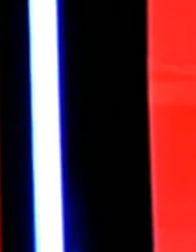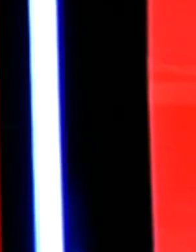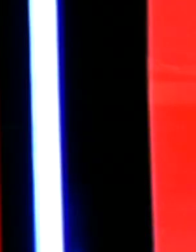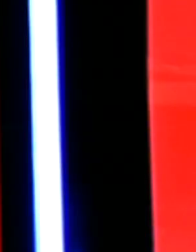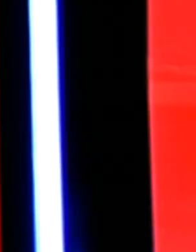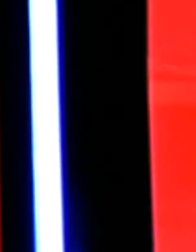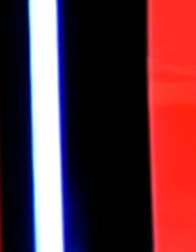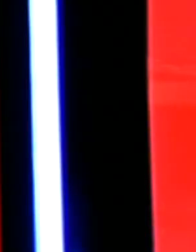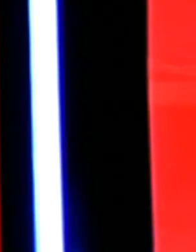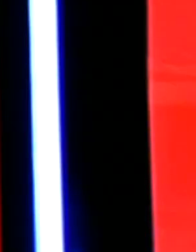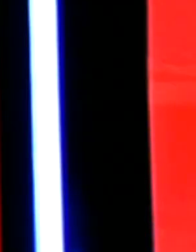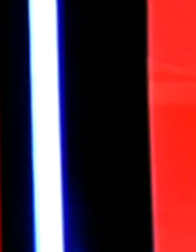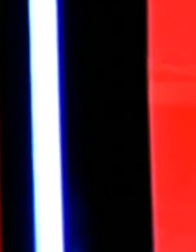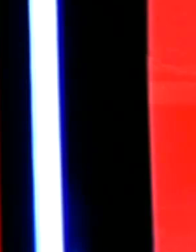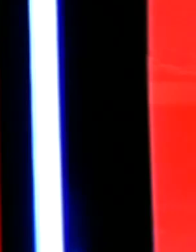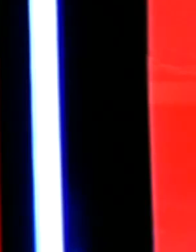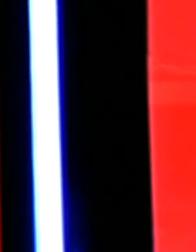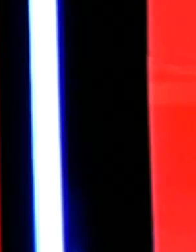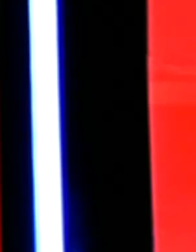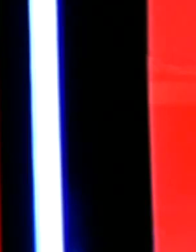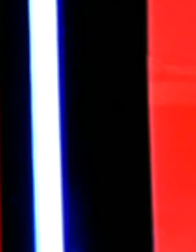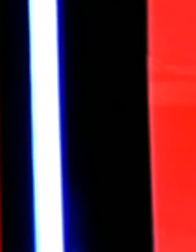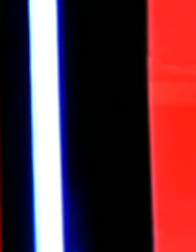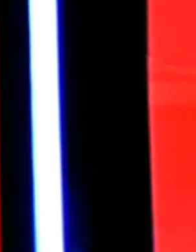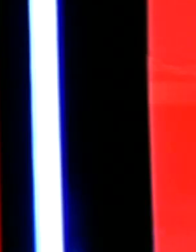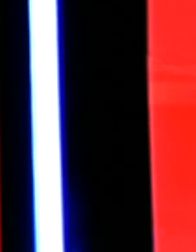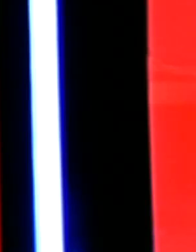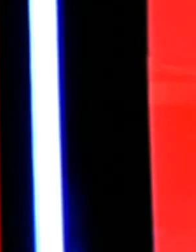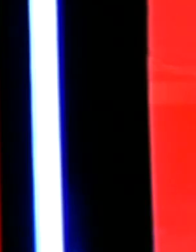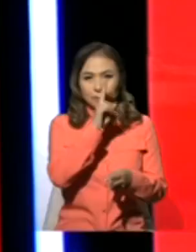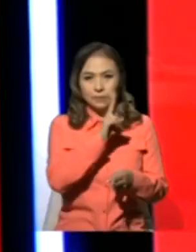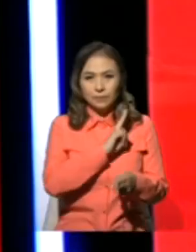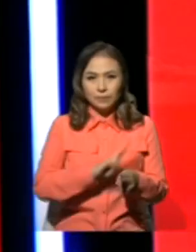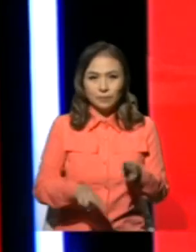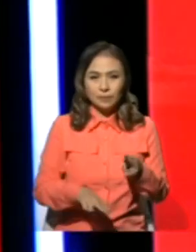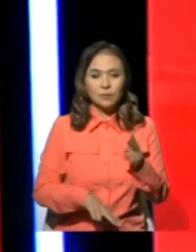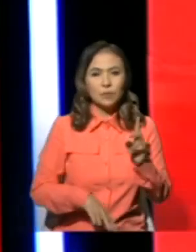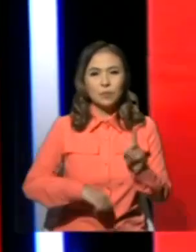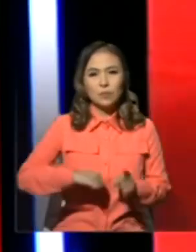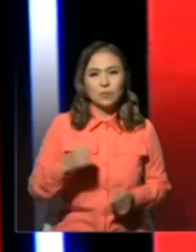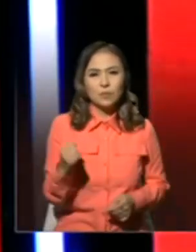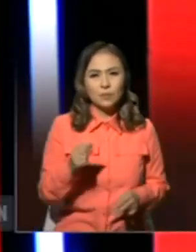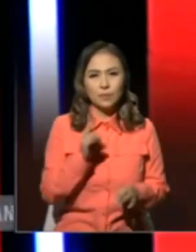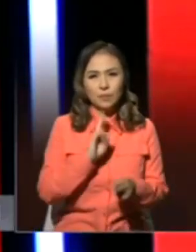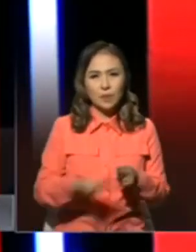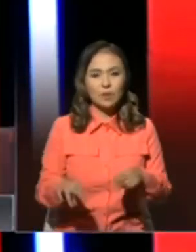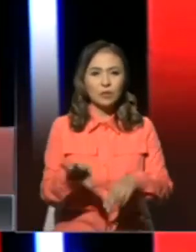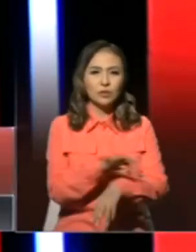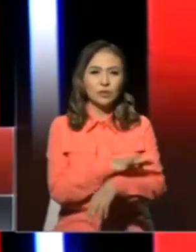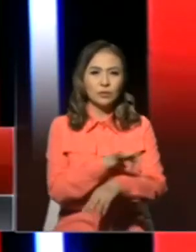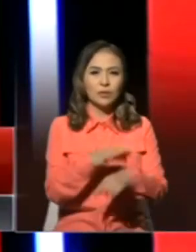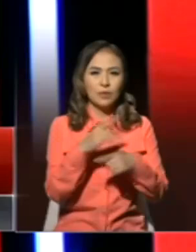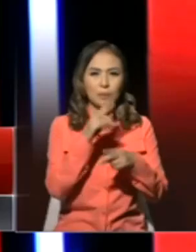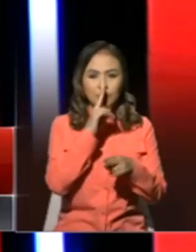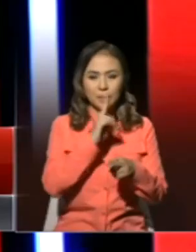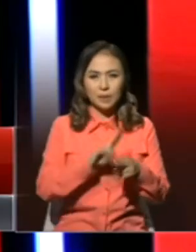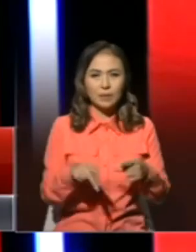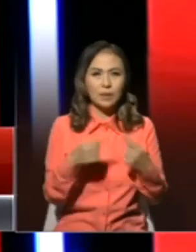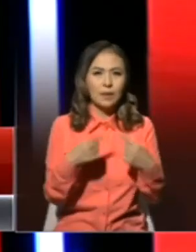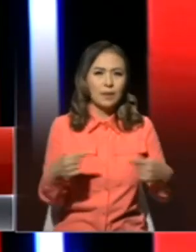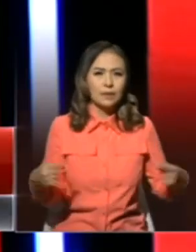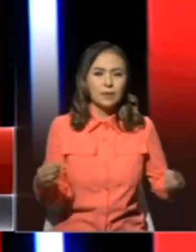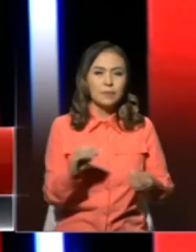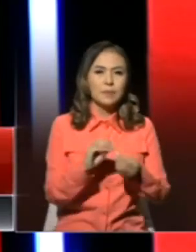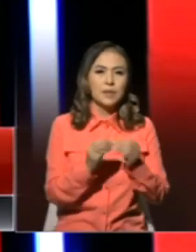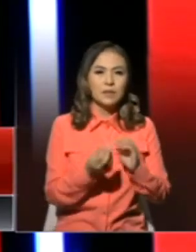Қымбат көрермен, ақшасын тігіпті, барынан айырылыпты, досынан айырылыпты, жарынан айырылыпты деген сияқты мәселелерді тіпті